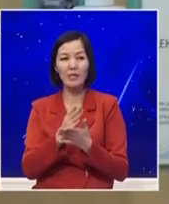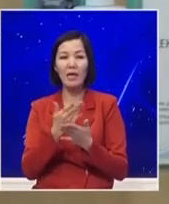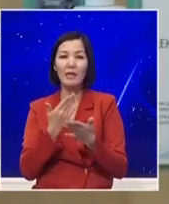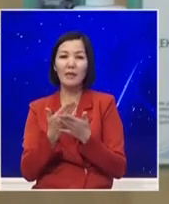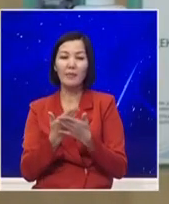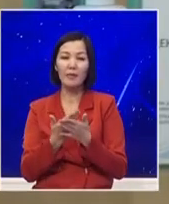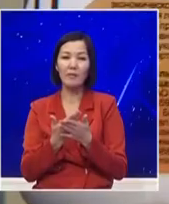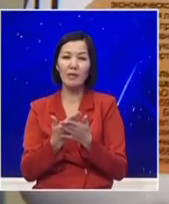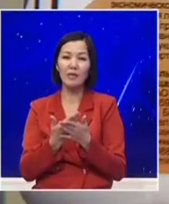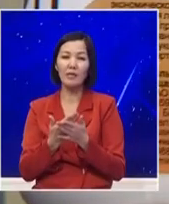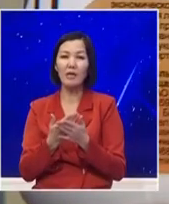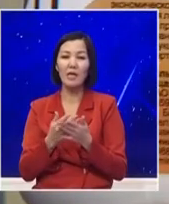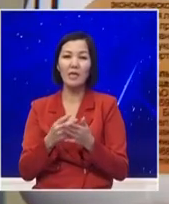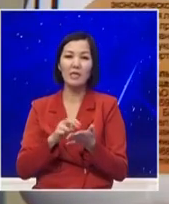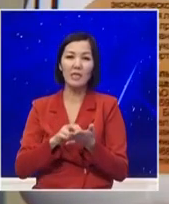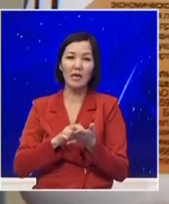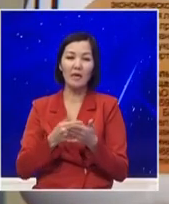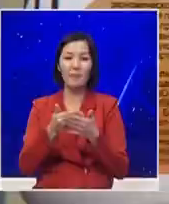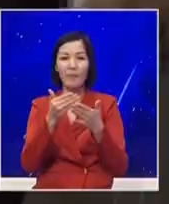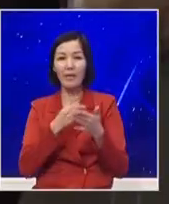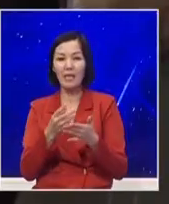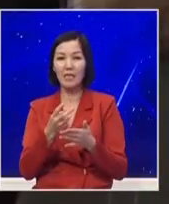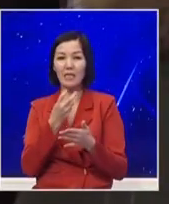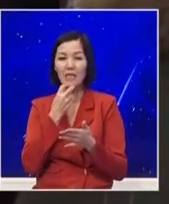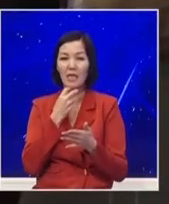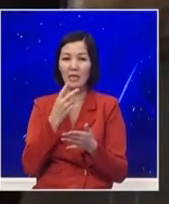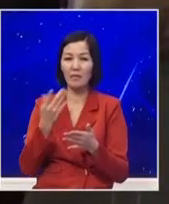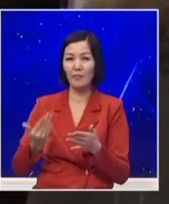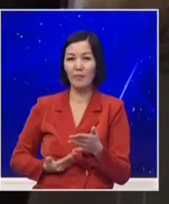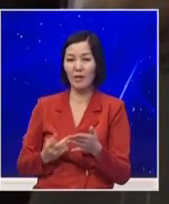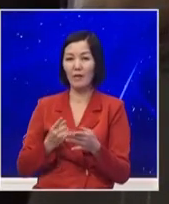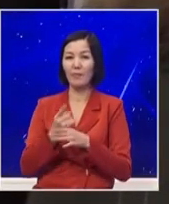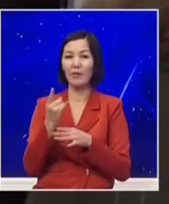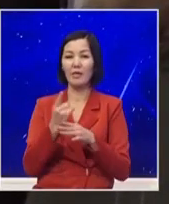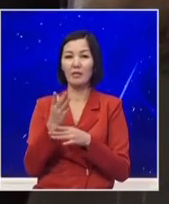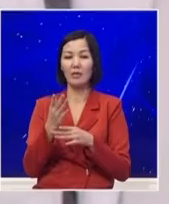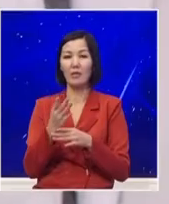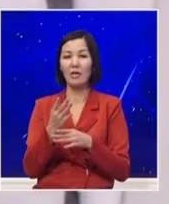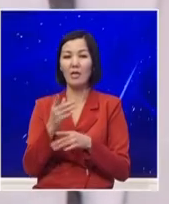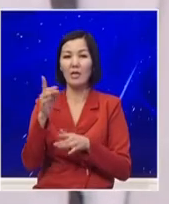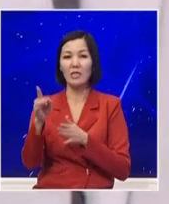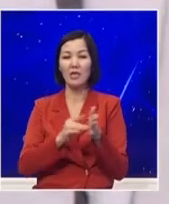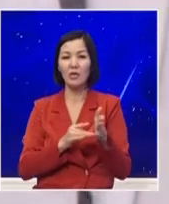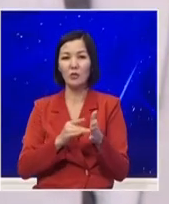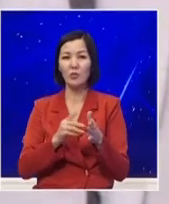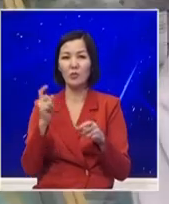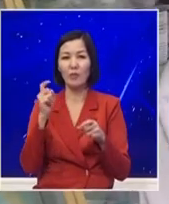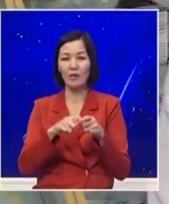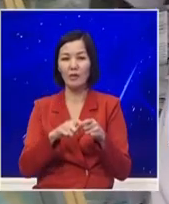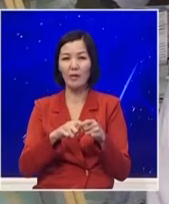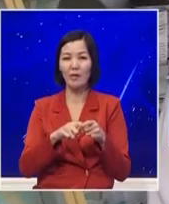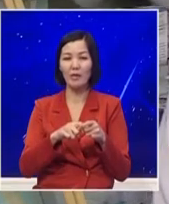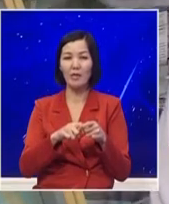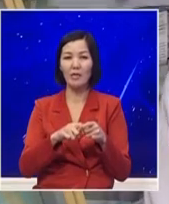работе и отсутствие страха перед стереотипами помогли набрать более 3000 подписчиков за полгода. В первую очередь, я когда начала